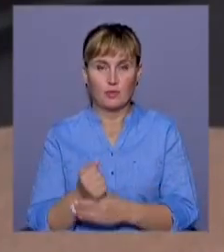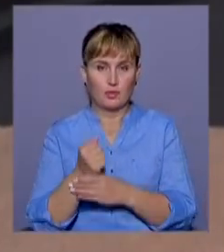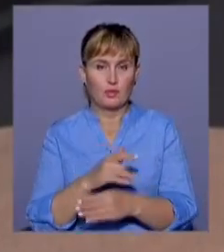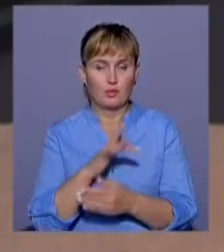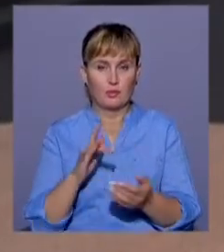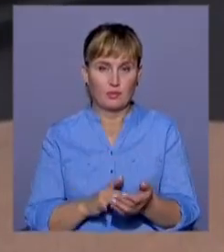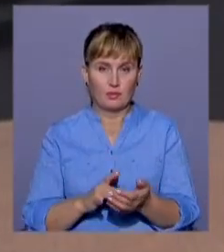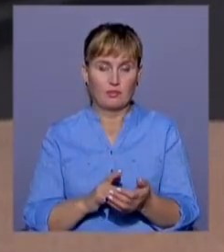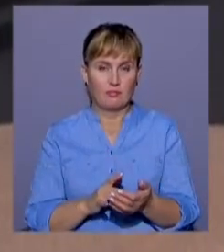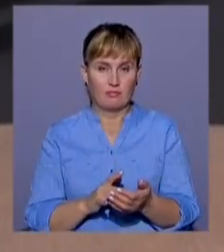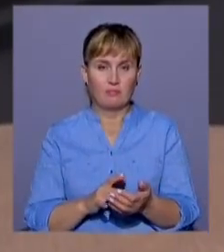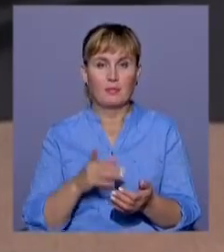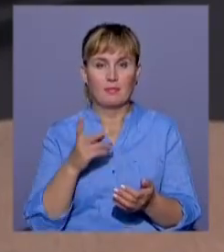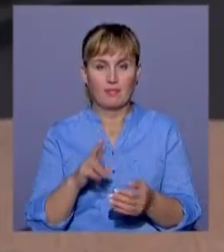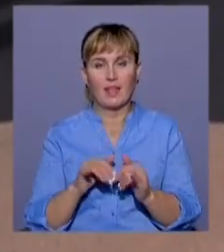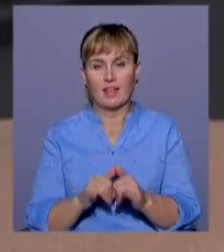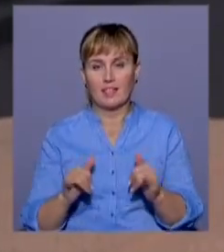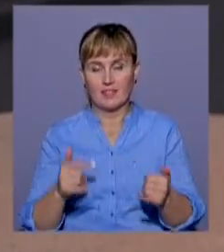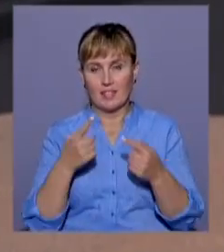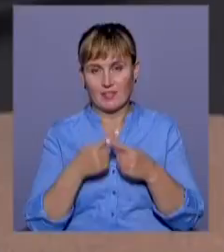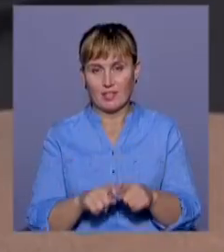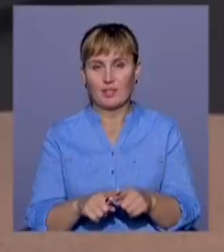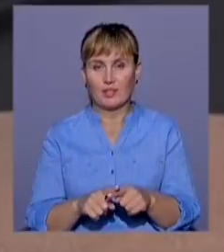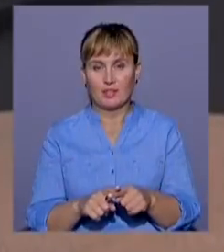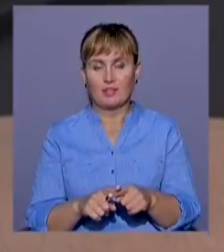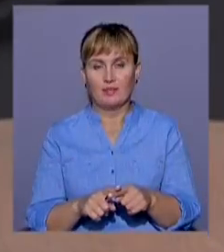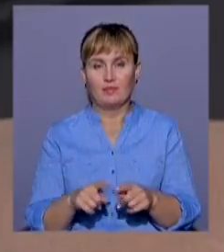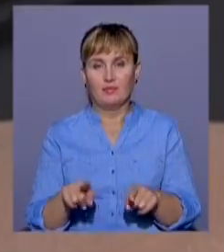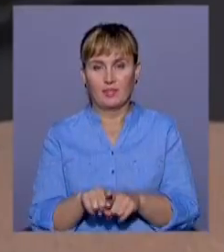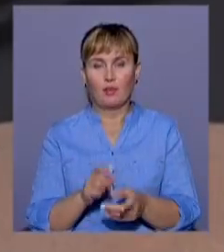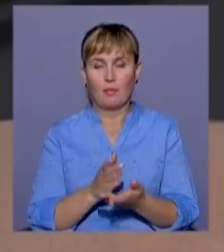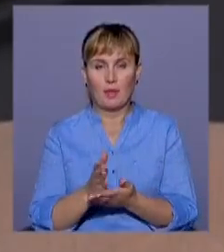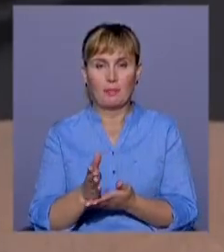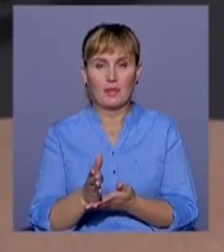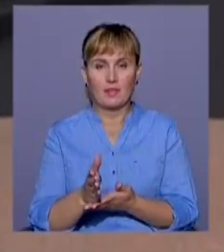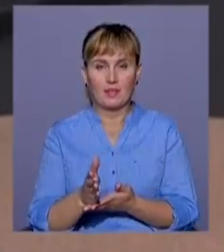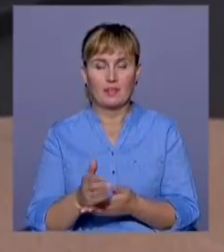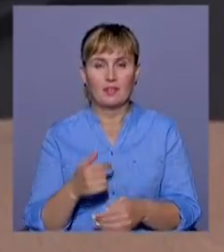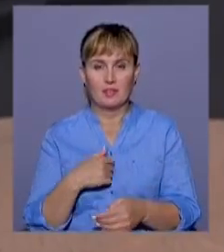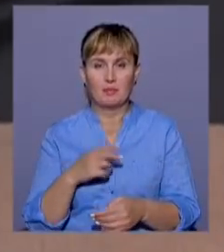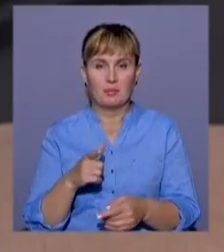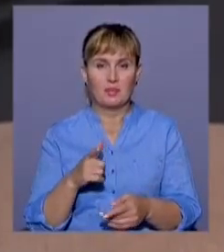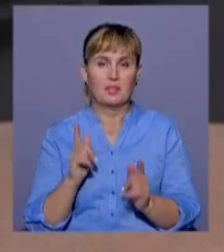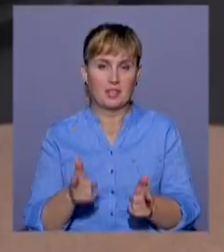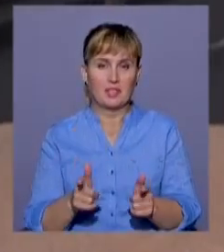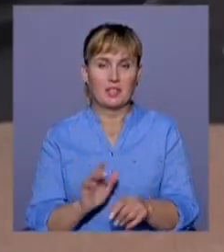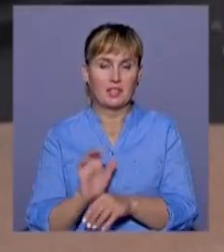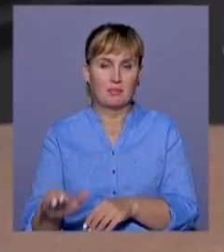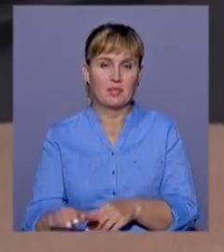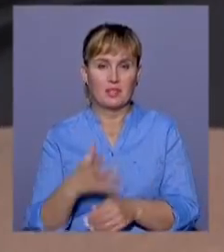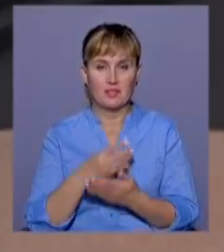города, то есть для развития инфраструктуры, то есть вот в таком направлении. Ребенка? Наверное, да. Потому